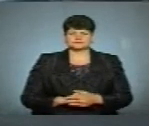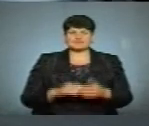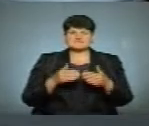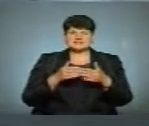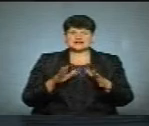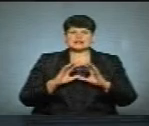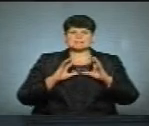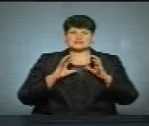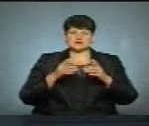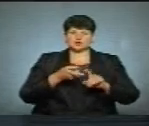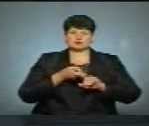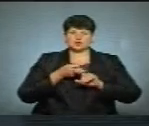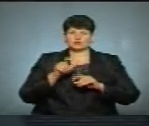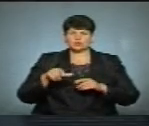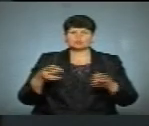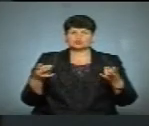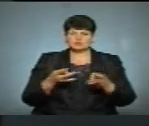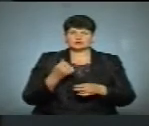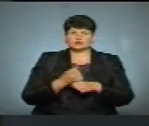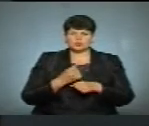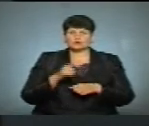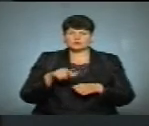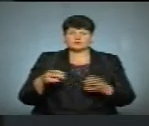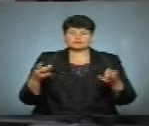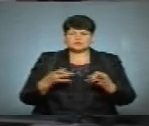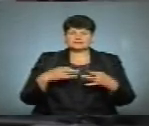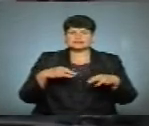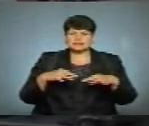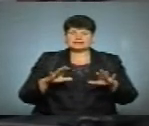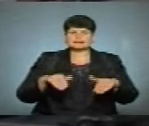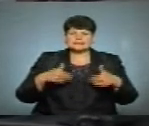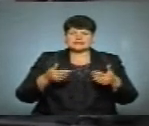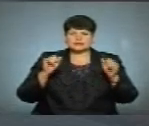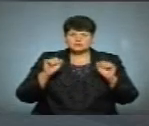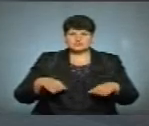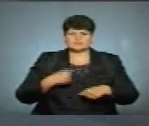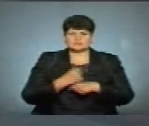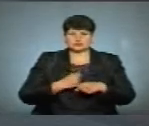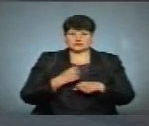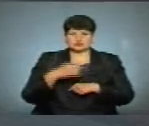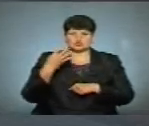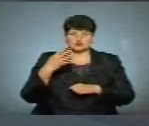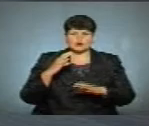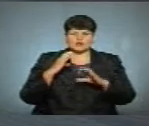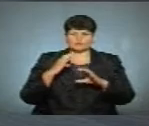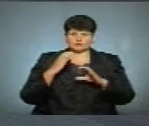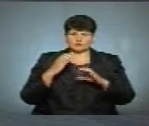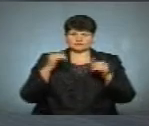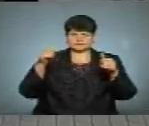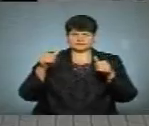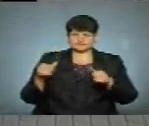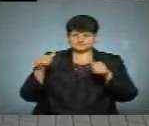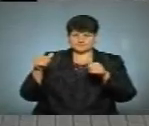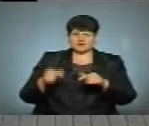Відкрите міжнародне сполучення. Людям потрібна робота. Людям потрібен транспорт. Дайте можливість працювати. 40 автобусів з такими плакатами припаркували